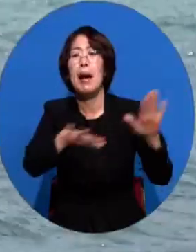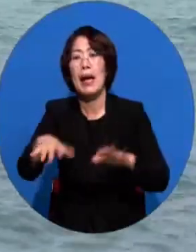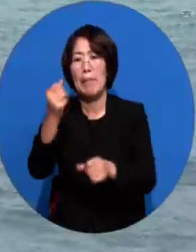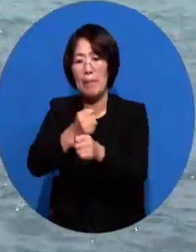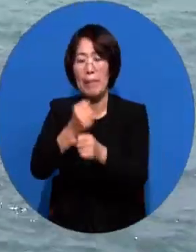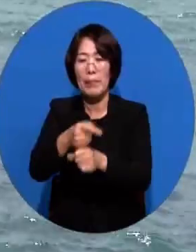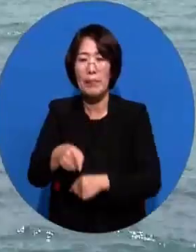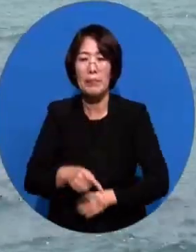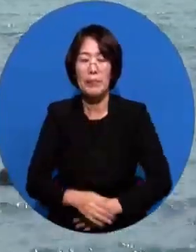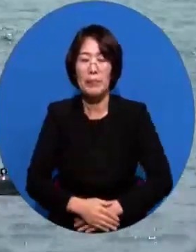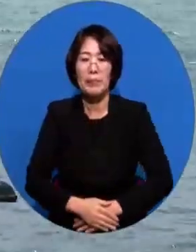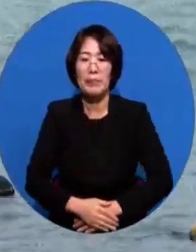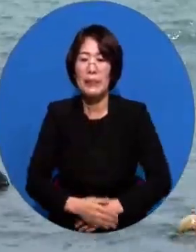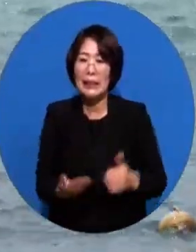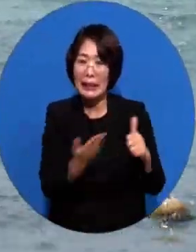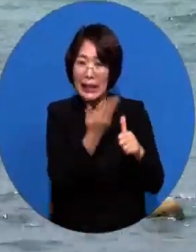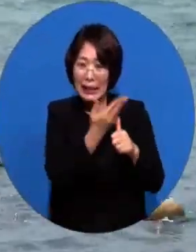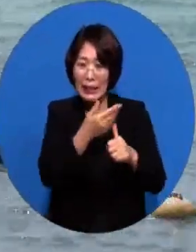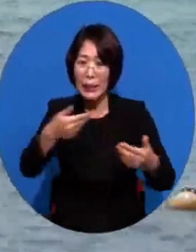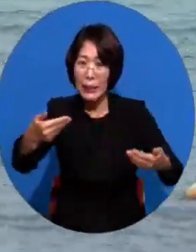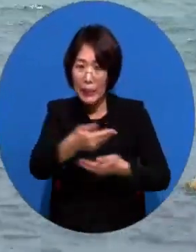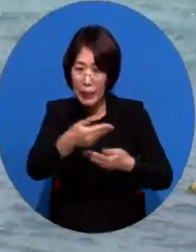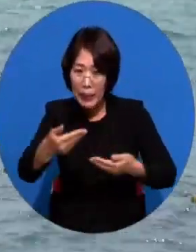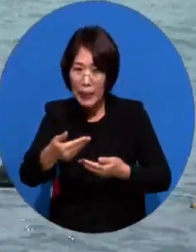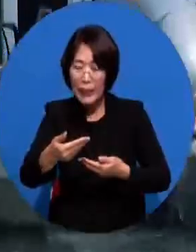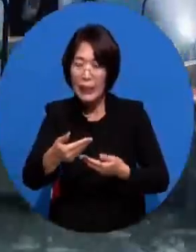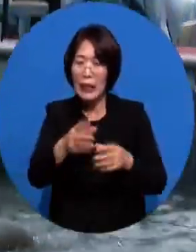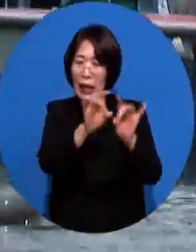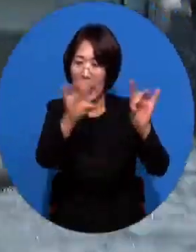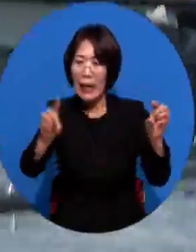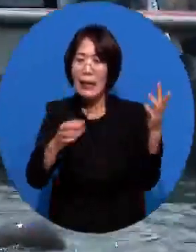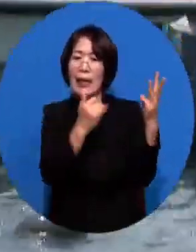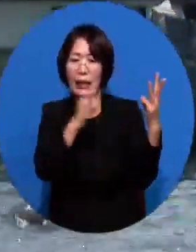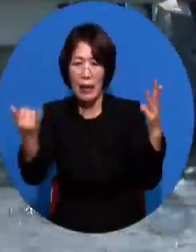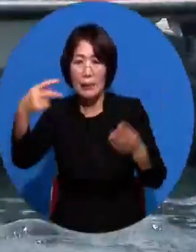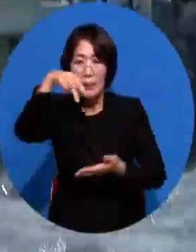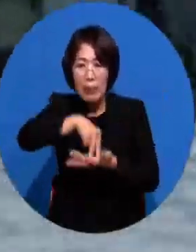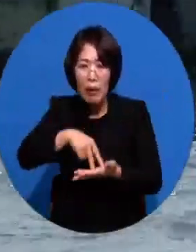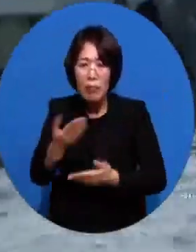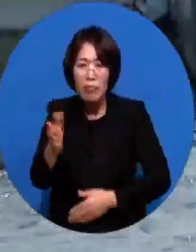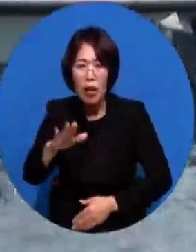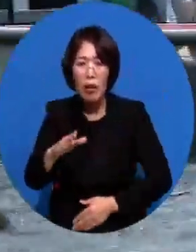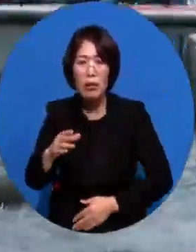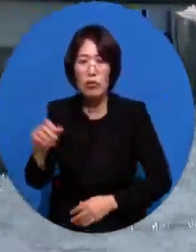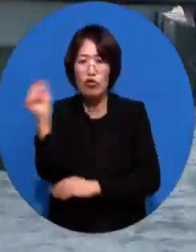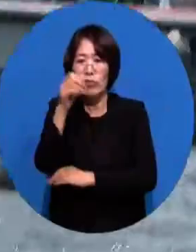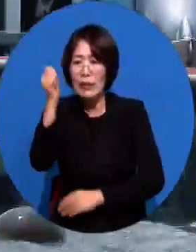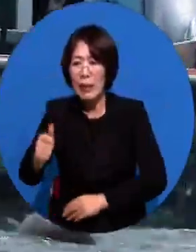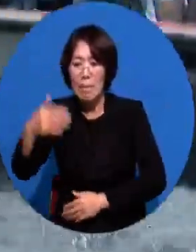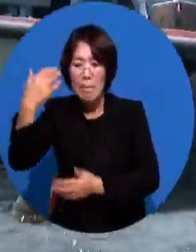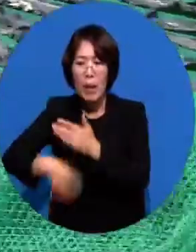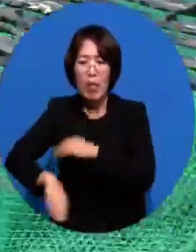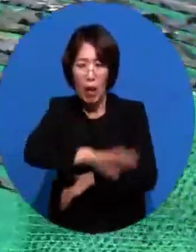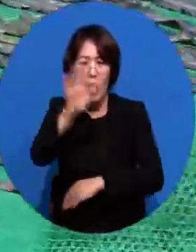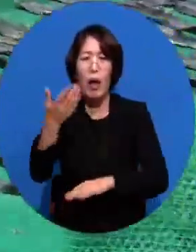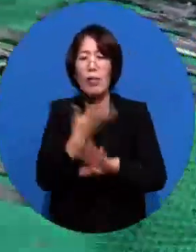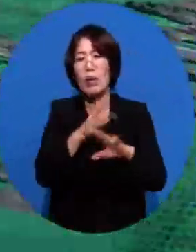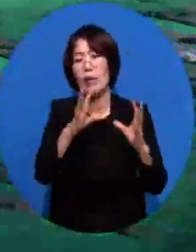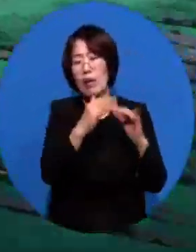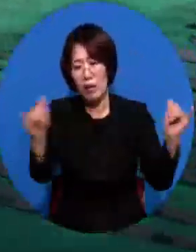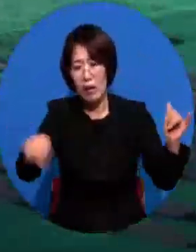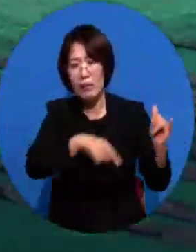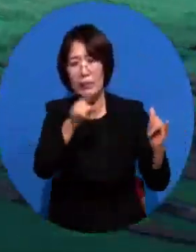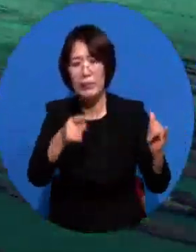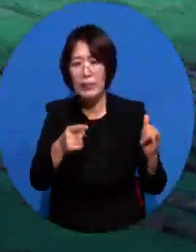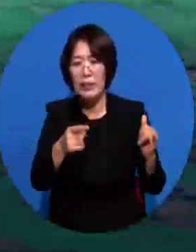생산됩니다. 양식장을 떠다니는 어선마다 3명씩 타고 있지만 선장을 제외하고는 모두 외국인입니다.